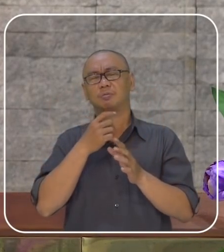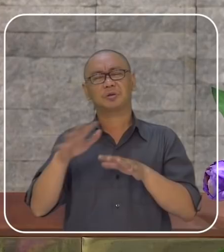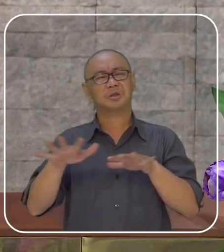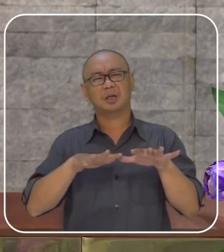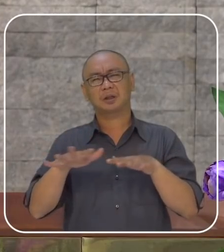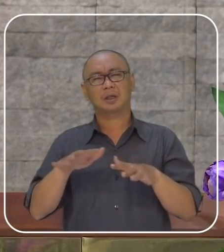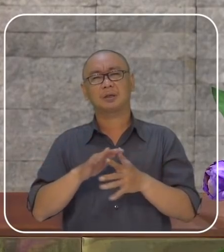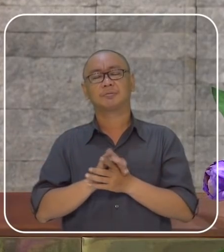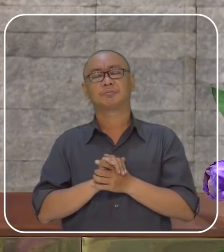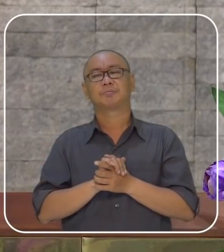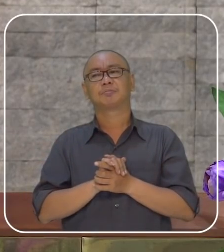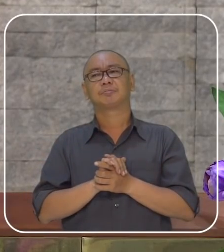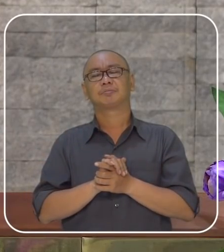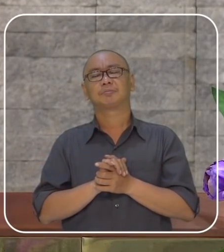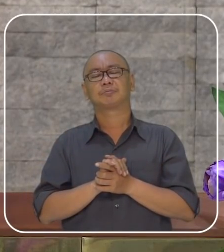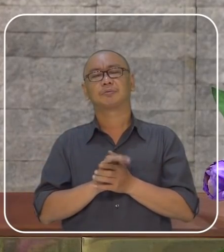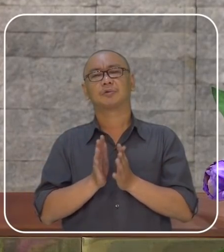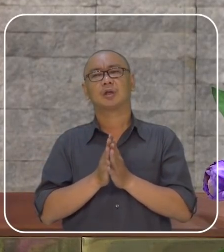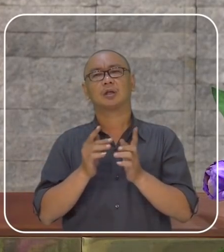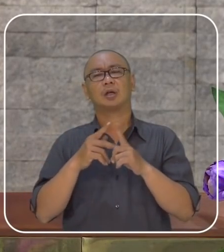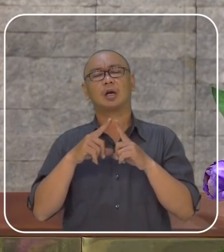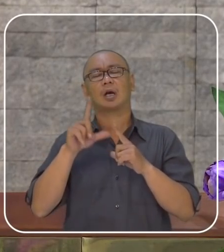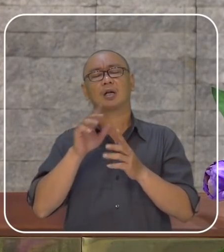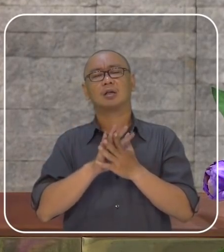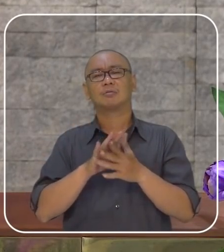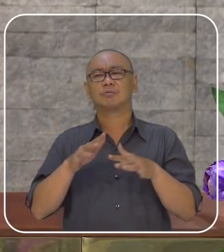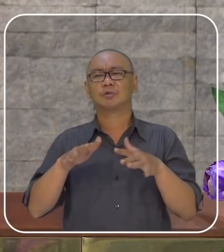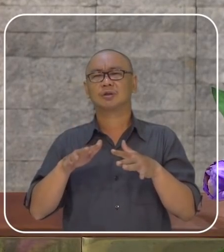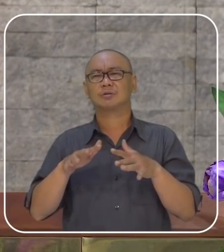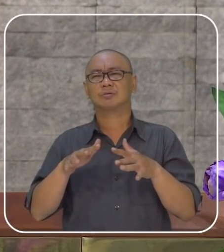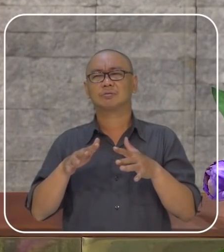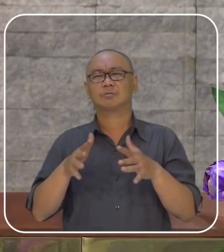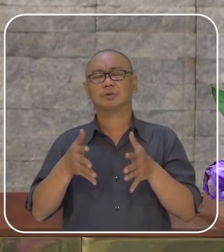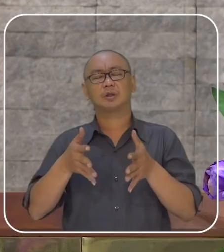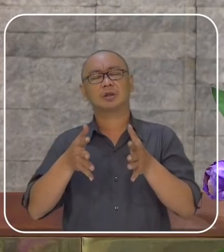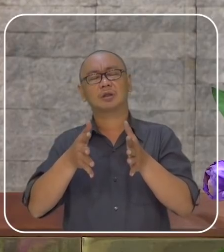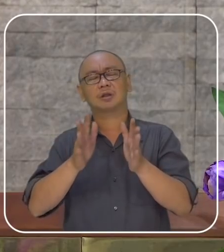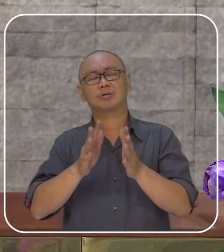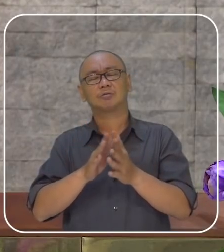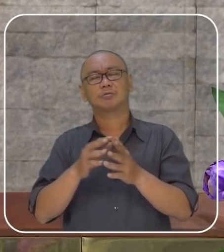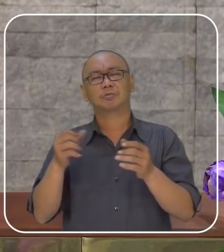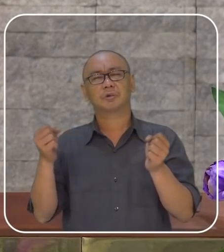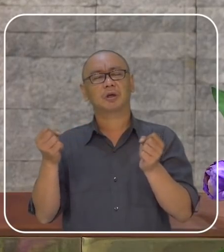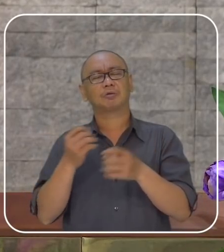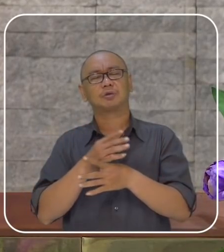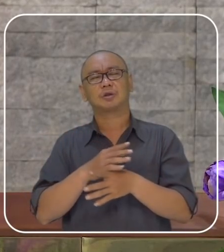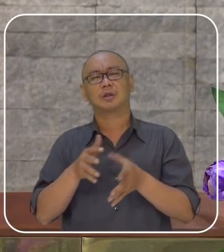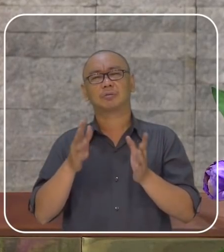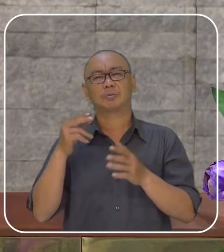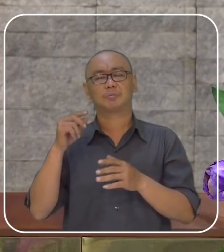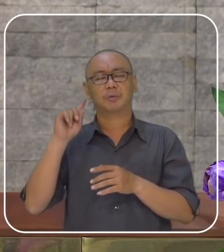bencana, dan hal-hal yang mungkin akan mengganggu jalannya pemerintahan ini. Kiranya